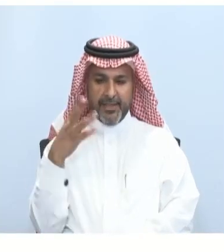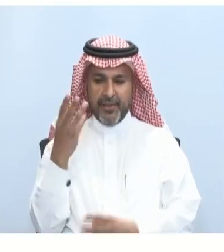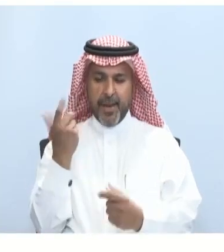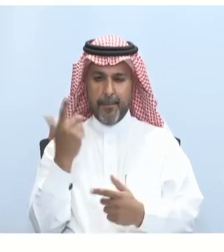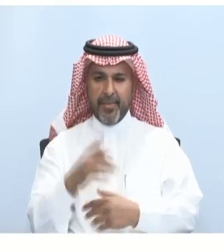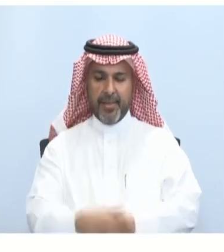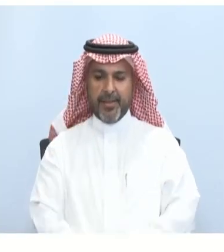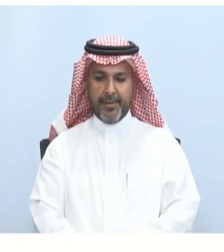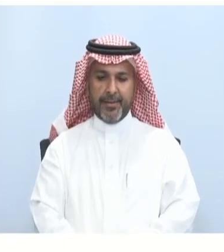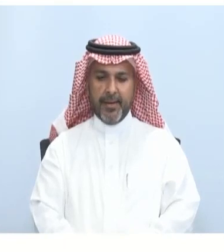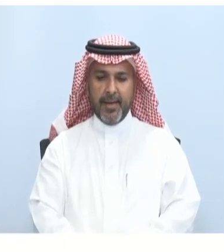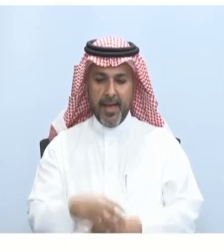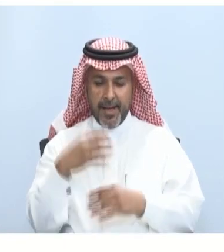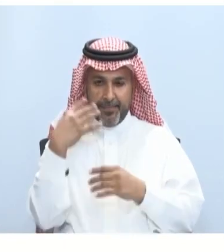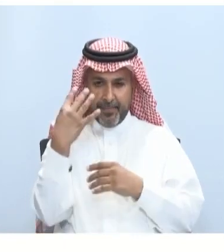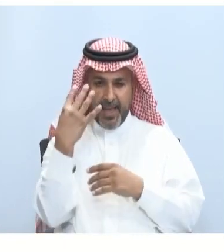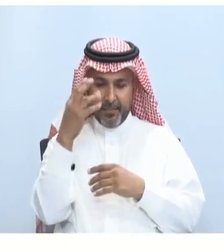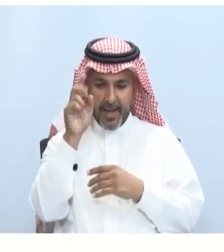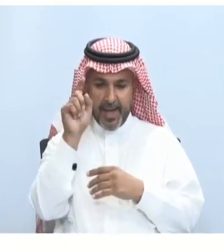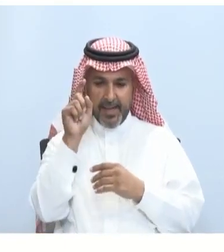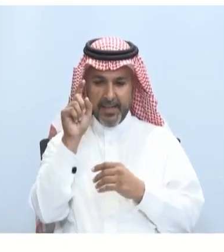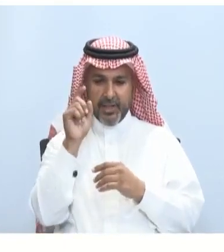256 = 0